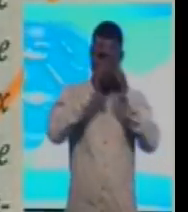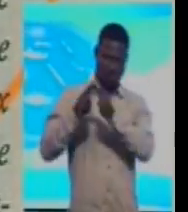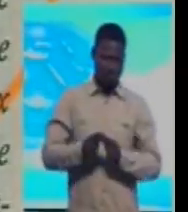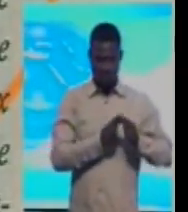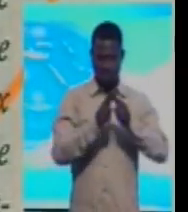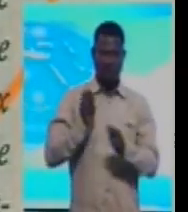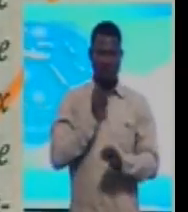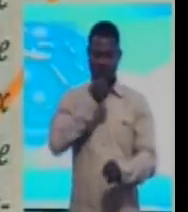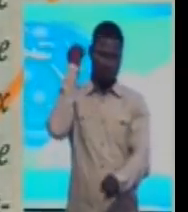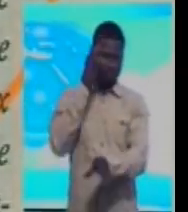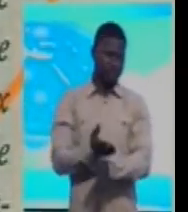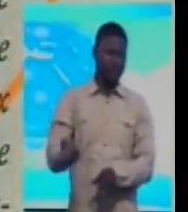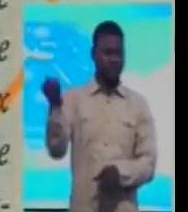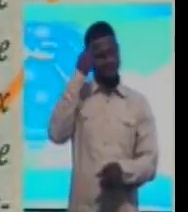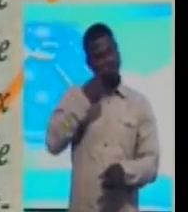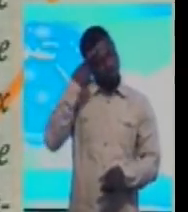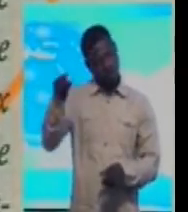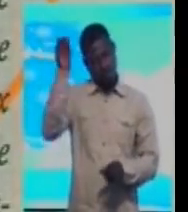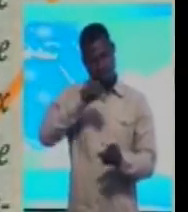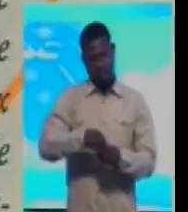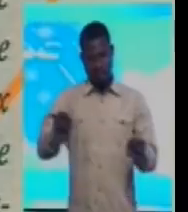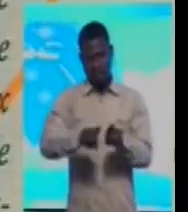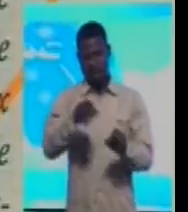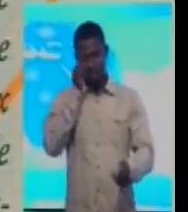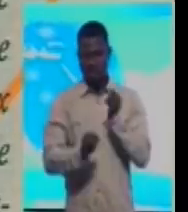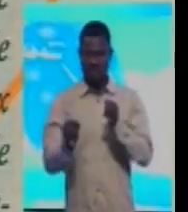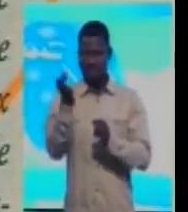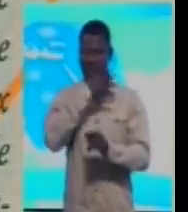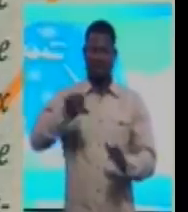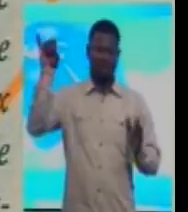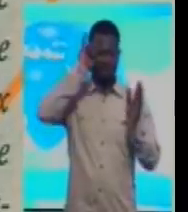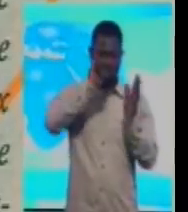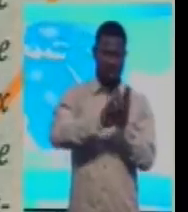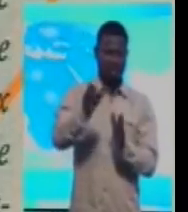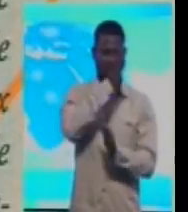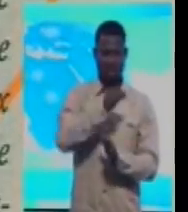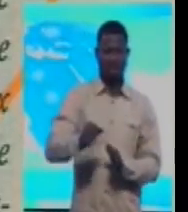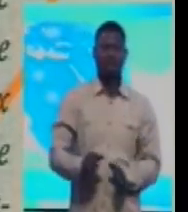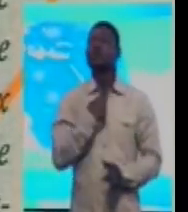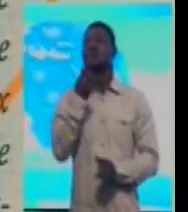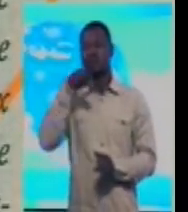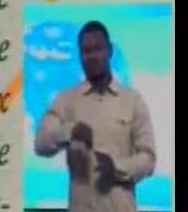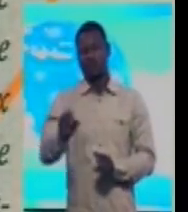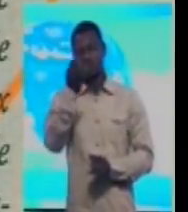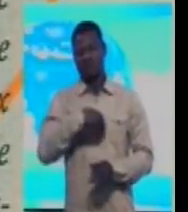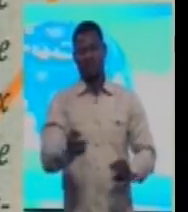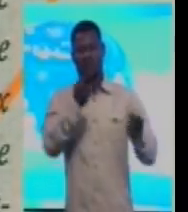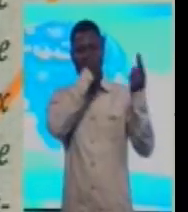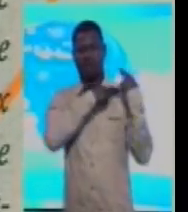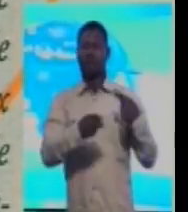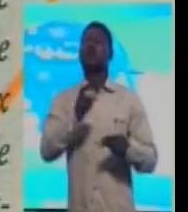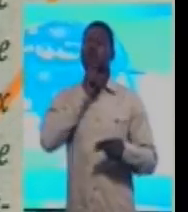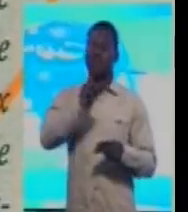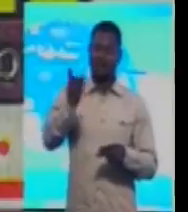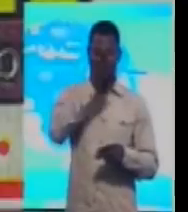sommes disposés à y participer, même si cela n'interdit pas de pointer la responsabilité de ceux qui sont au